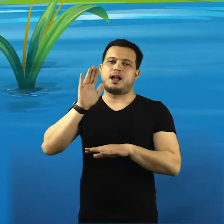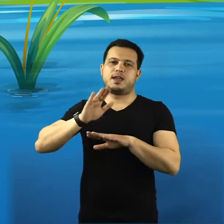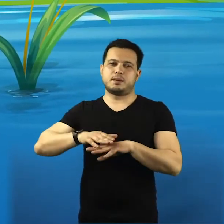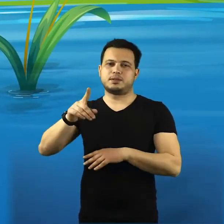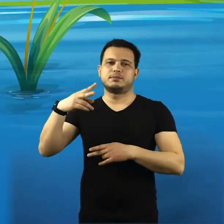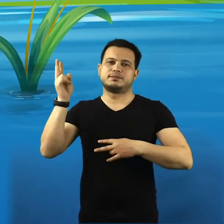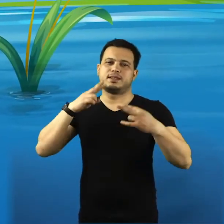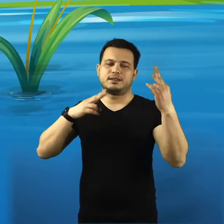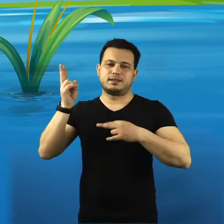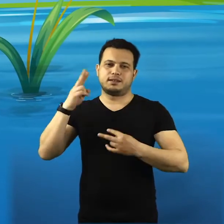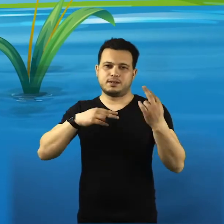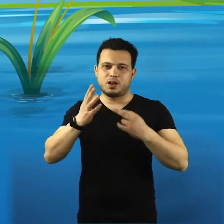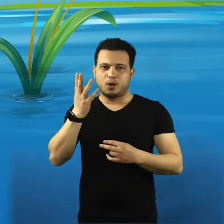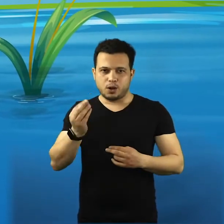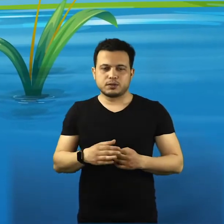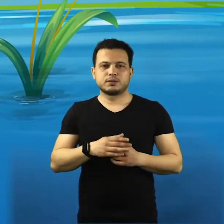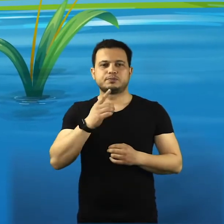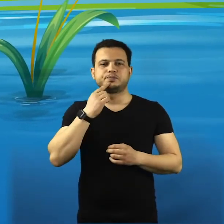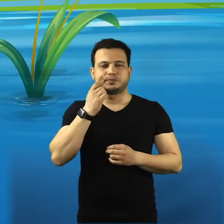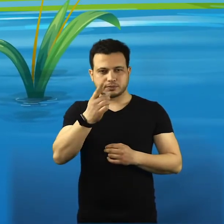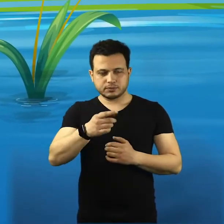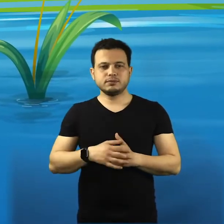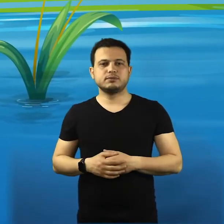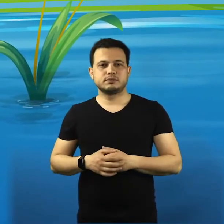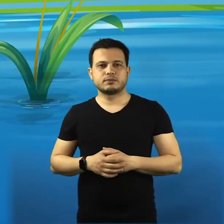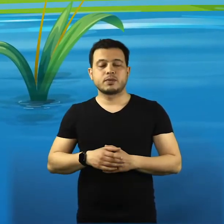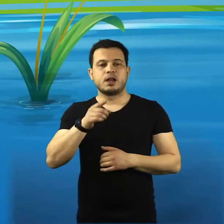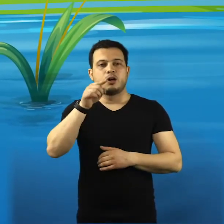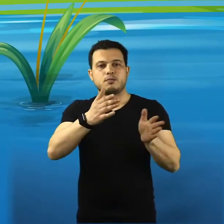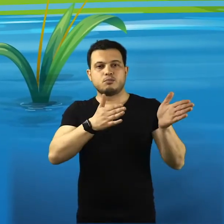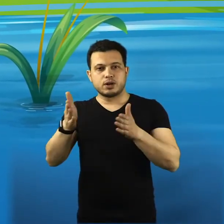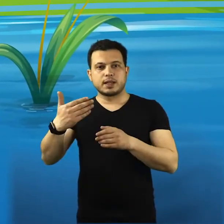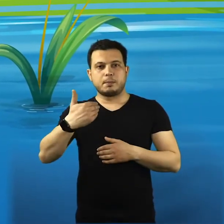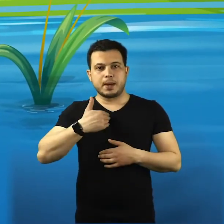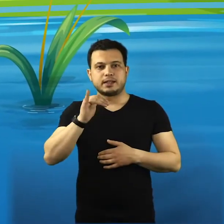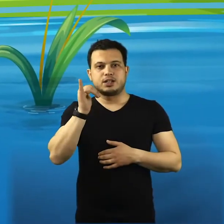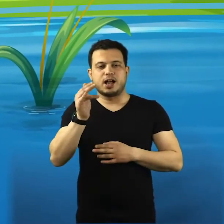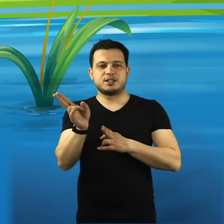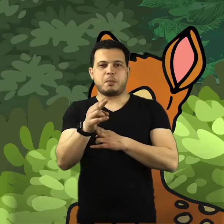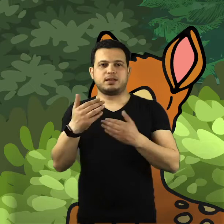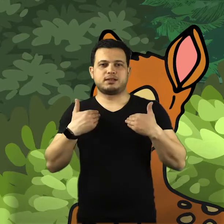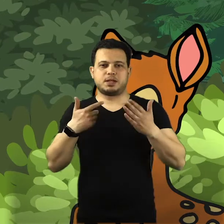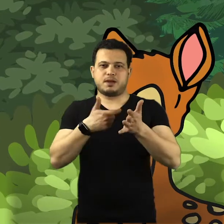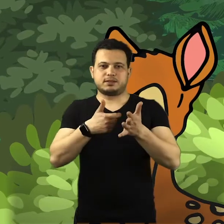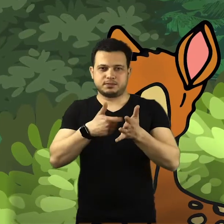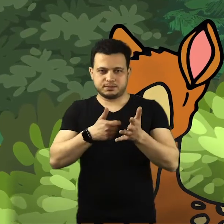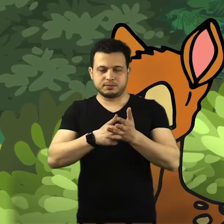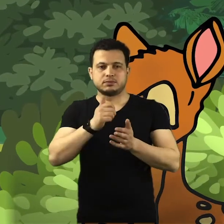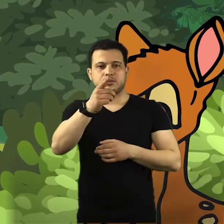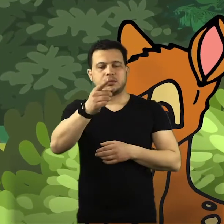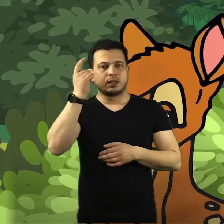Ama onu tanıyorum Bu arada ben şakacı balık Madem